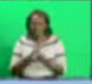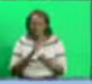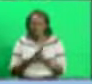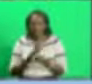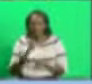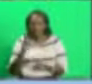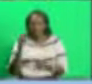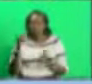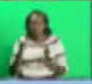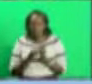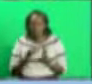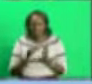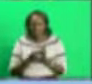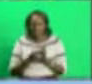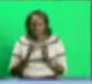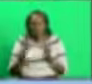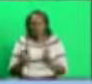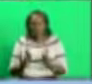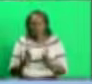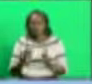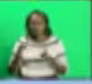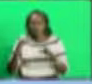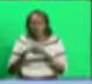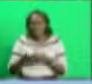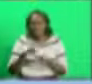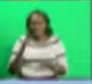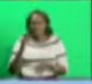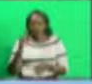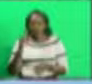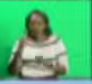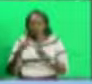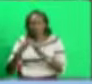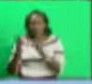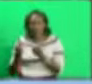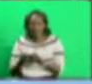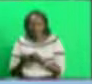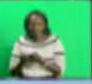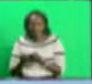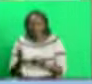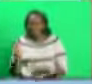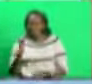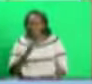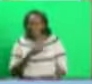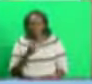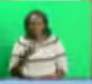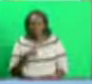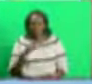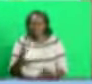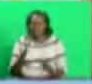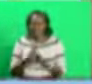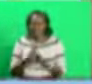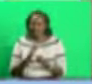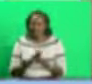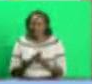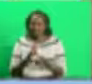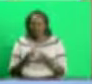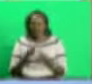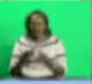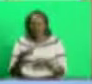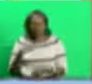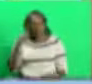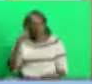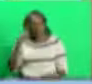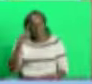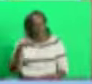million. In 42 tribes. Hiyo ilinigusa sana. Nikaona ni legacy gani huyu president